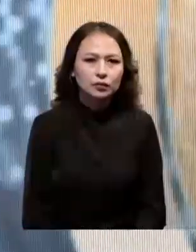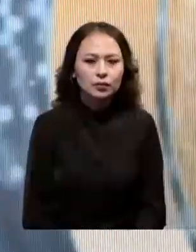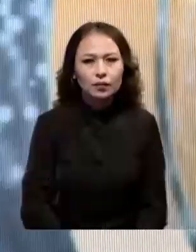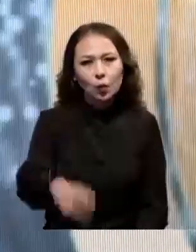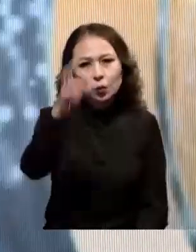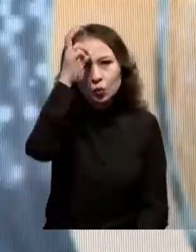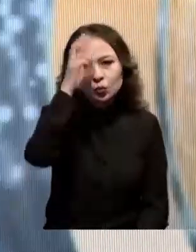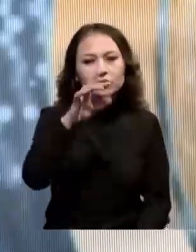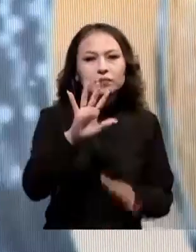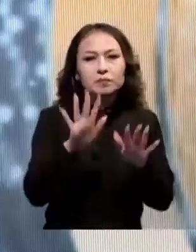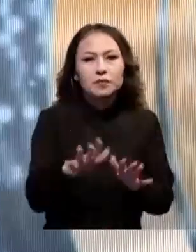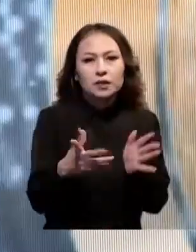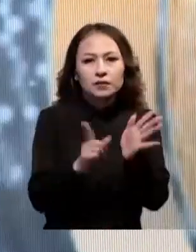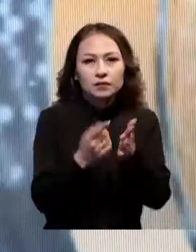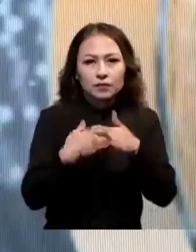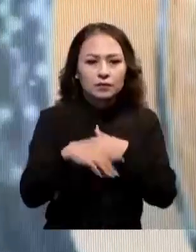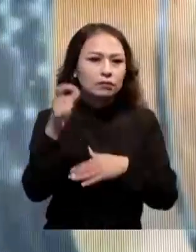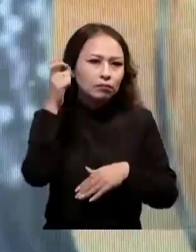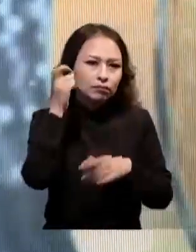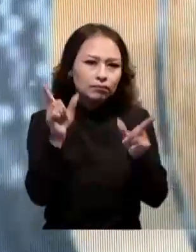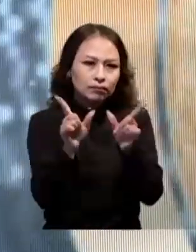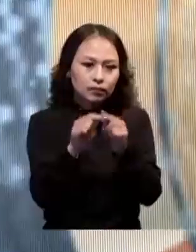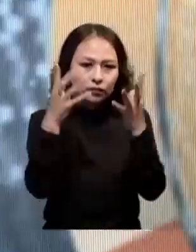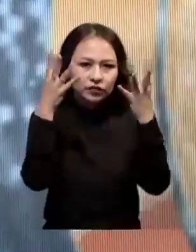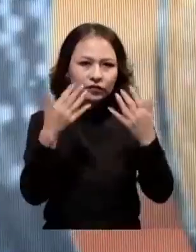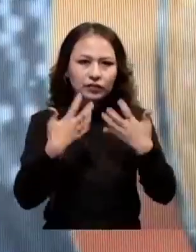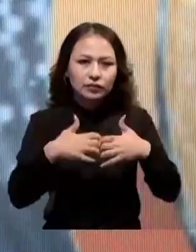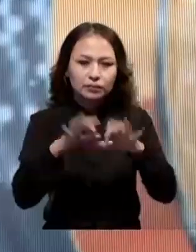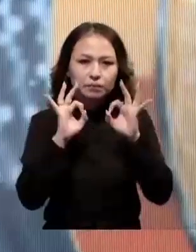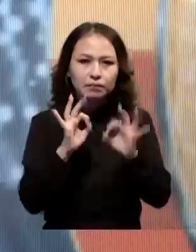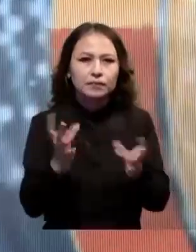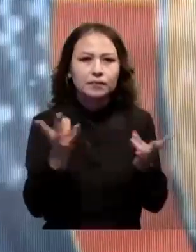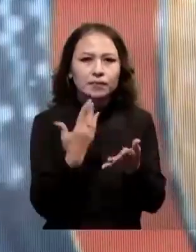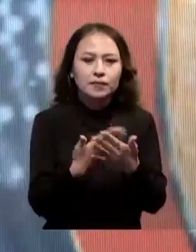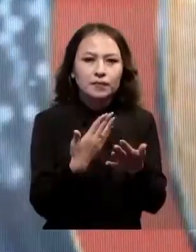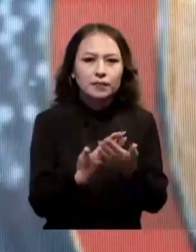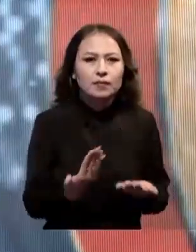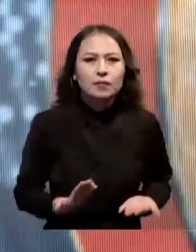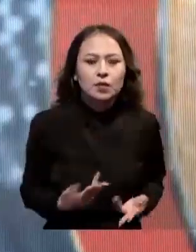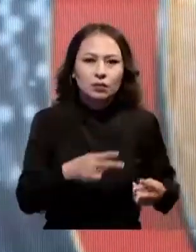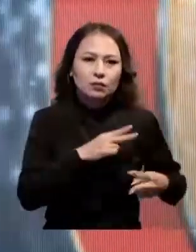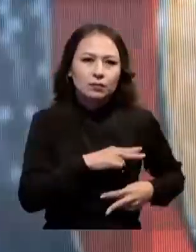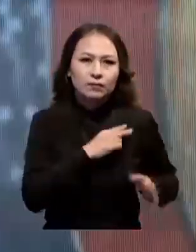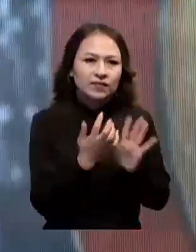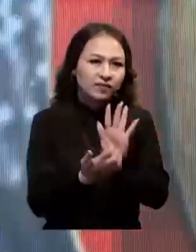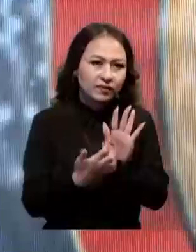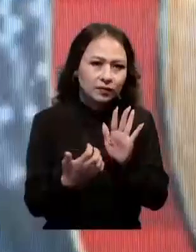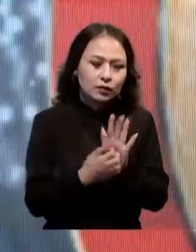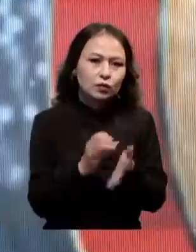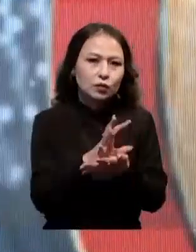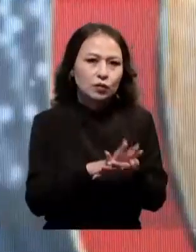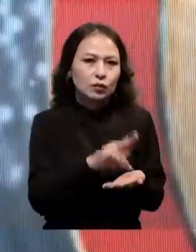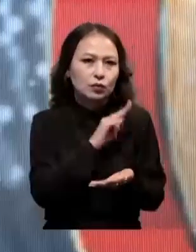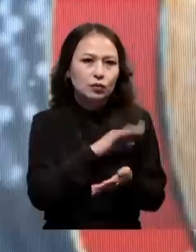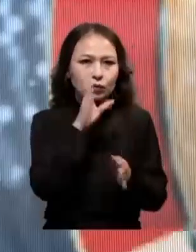Түркияда зейнетке шығу үшін жасыңызбен бірге жұмыс күніңізде сәйкес келу керек. Ал егер еңбек өтілі жетпей қалса, ары қарай